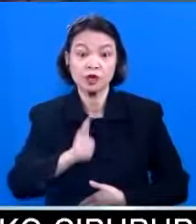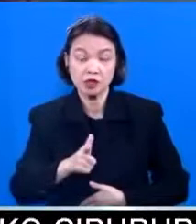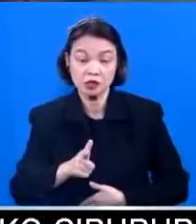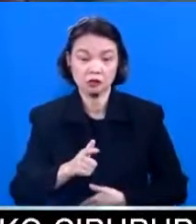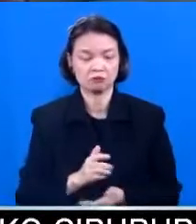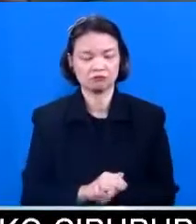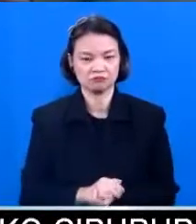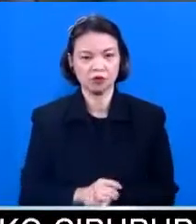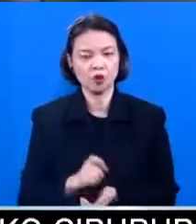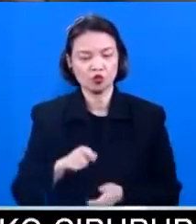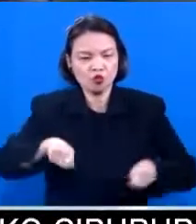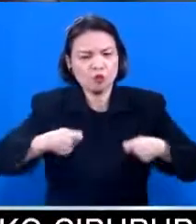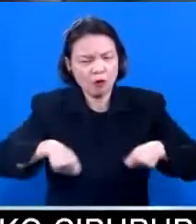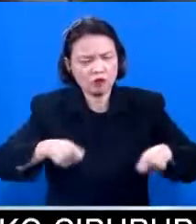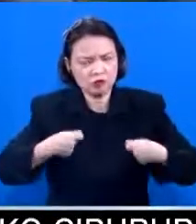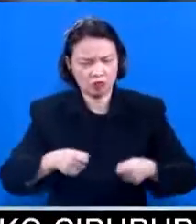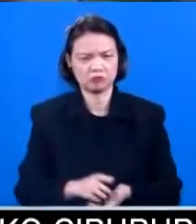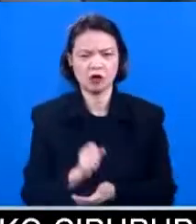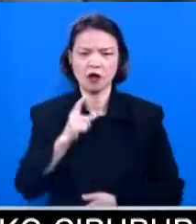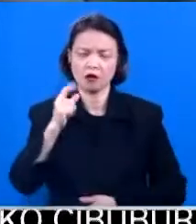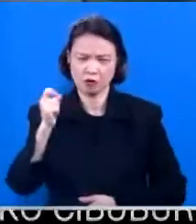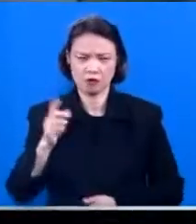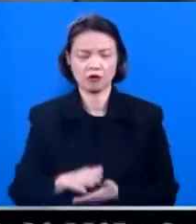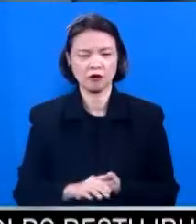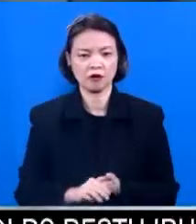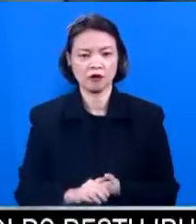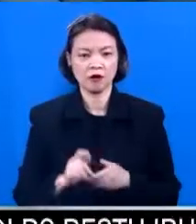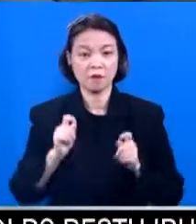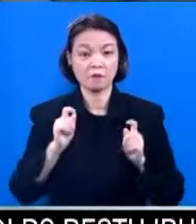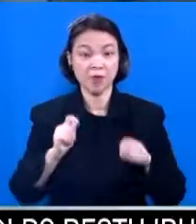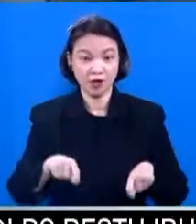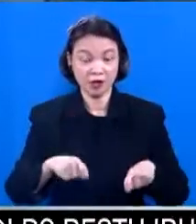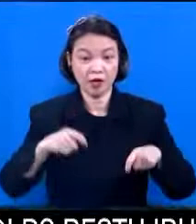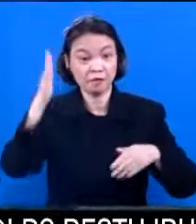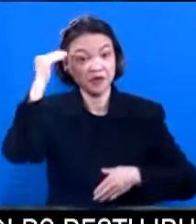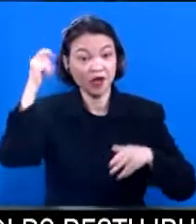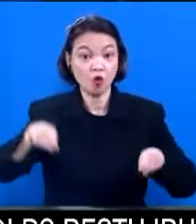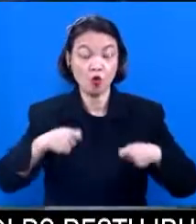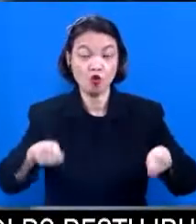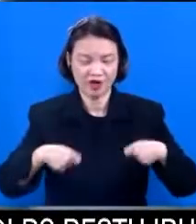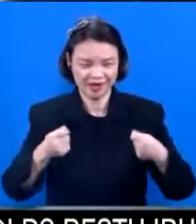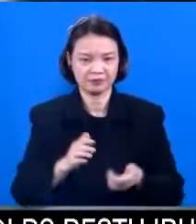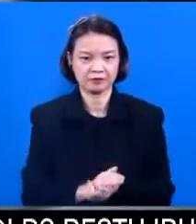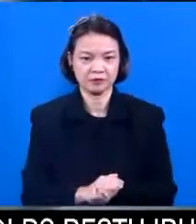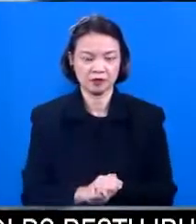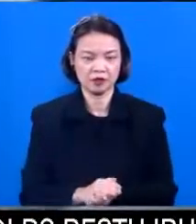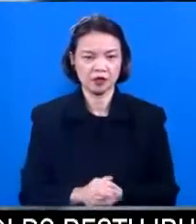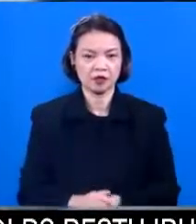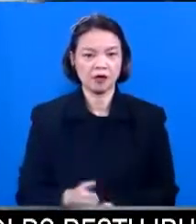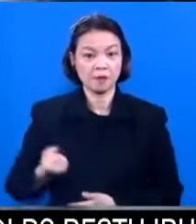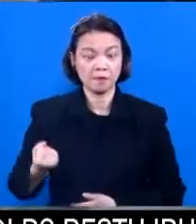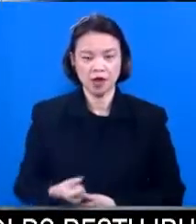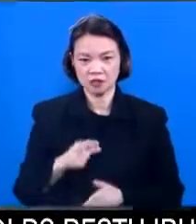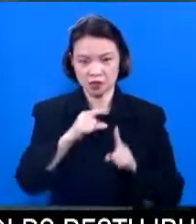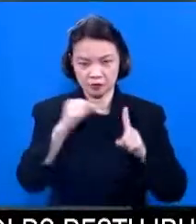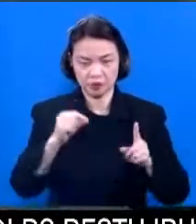dibeli. Sehari-hari kan harus pakai minyak goreng gitu. Mengurangi. Kepala Pasar Tebet Barat tengah berkoordinasi dengan